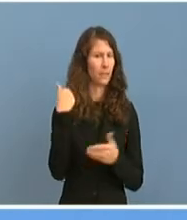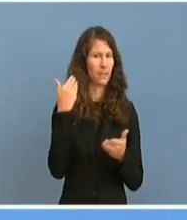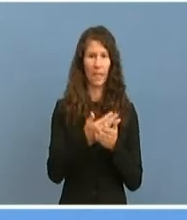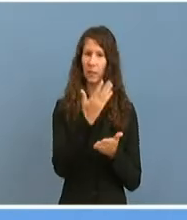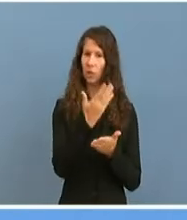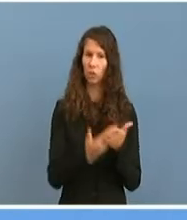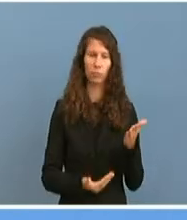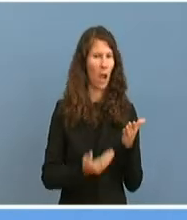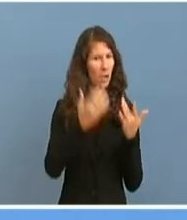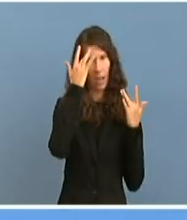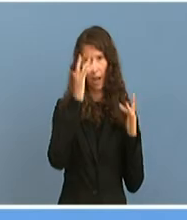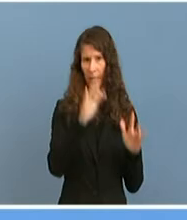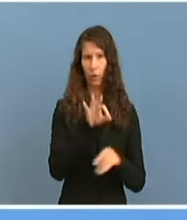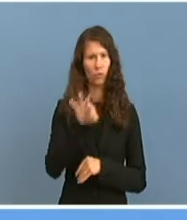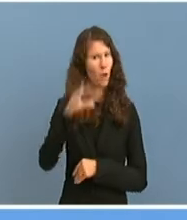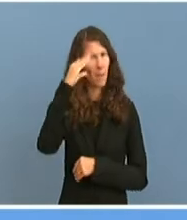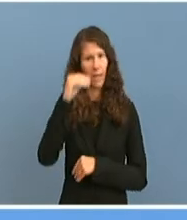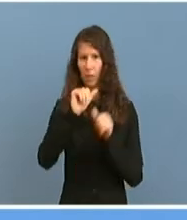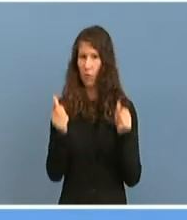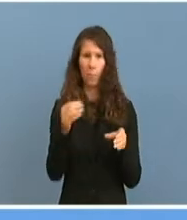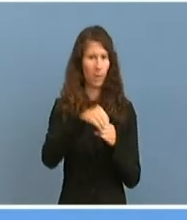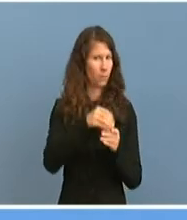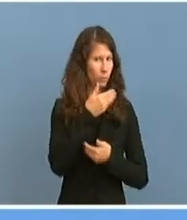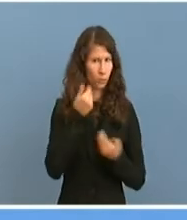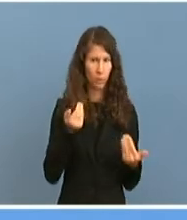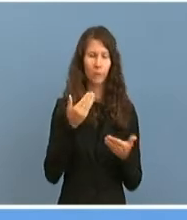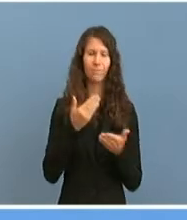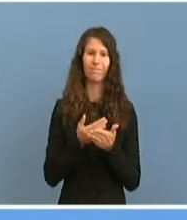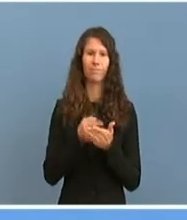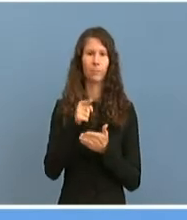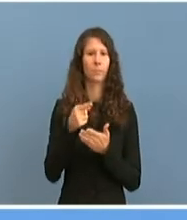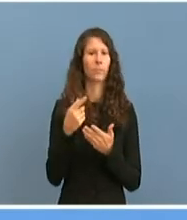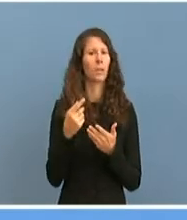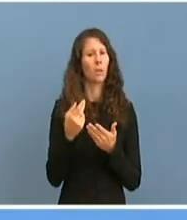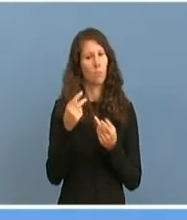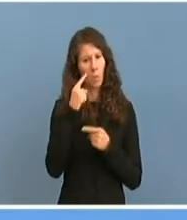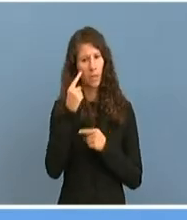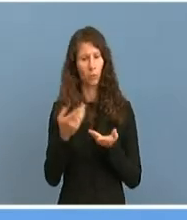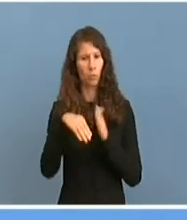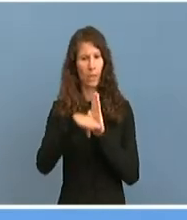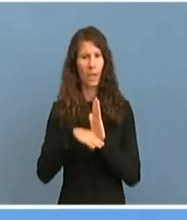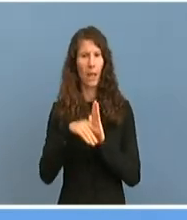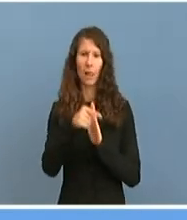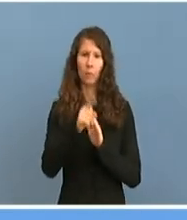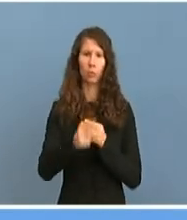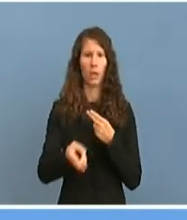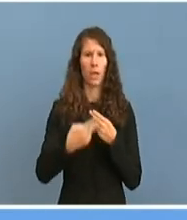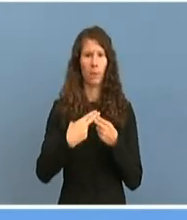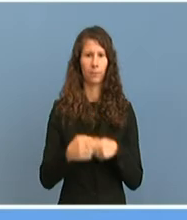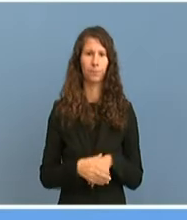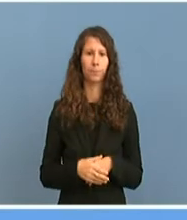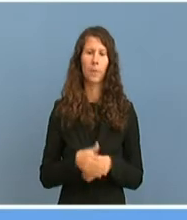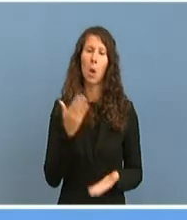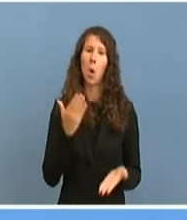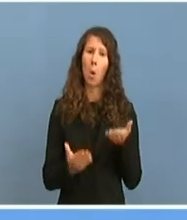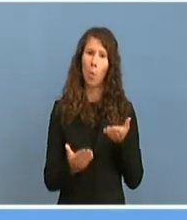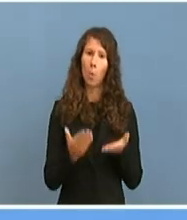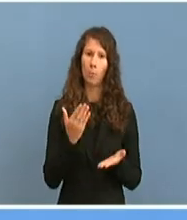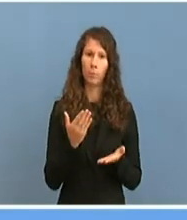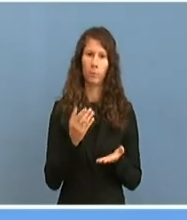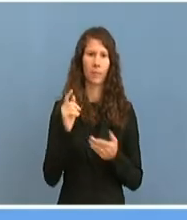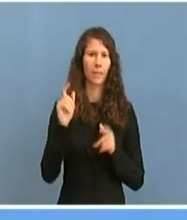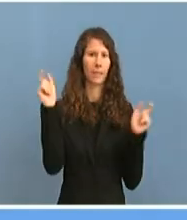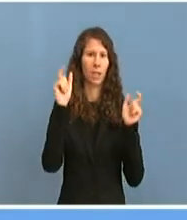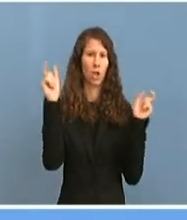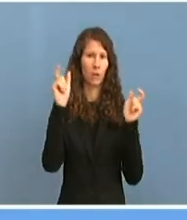Ansicht des BMI muss der Entwurf an die geltenden Regelungen angepasst werden. Dies gilt vollkommen unabhängig davon, ob ein bestimmter